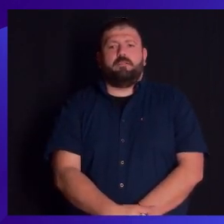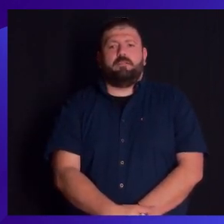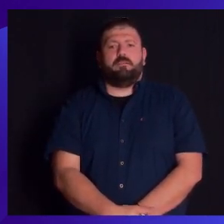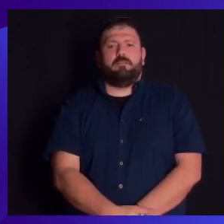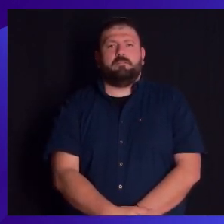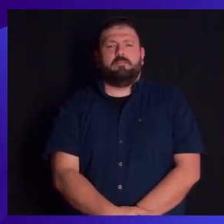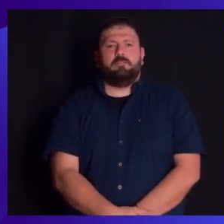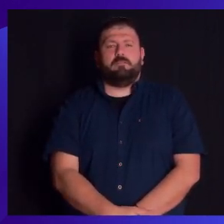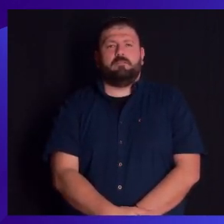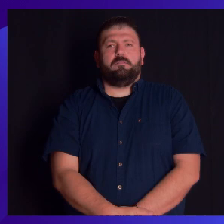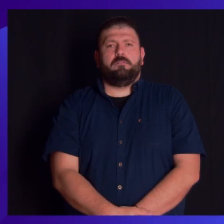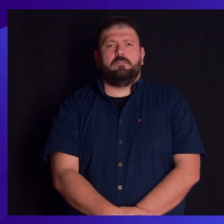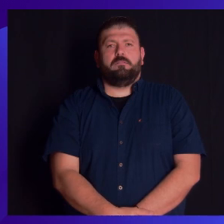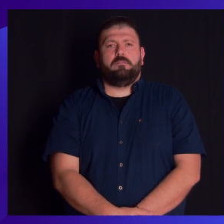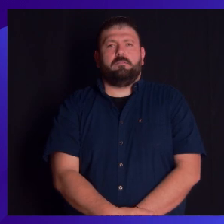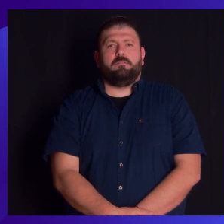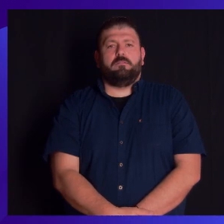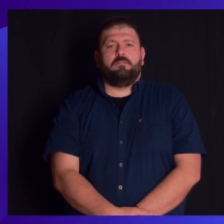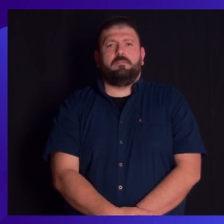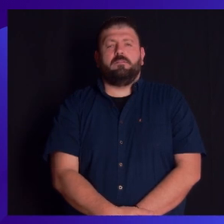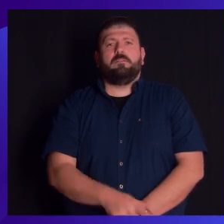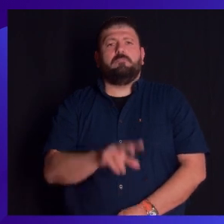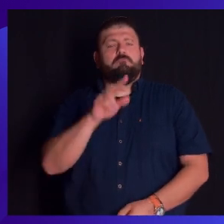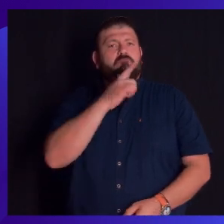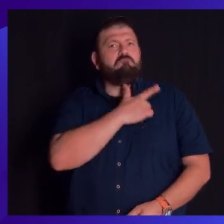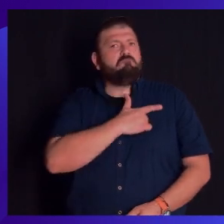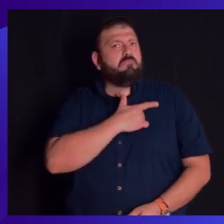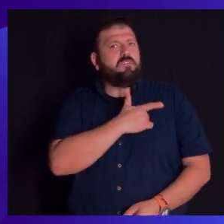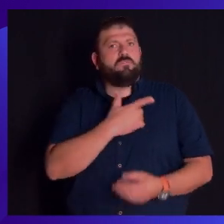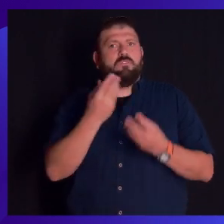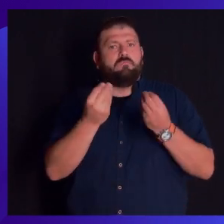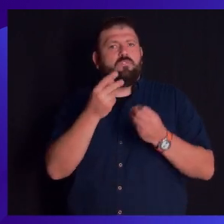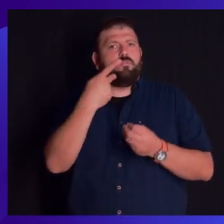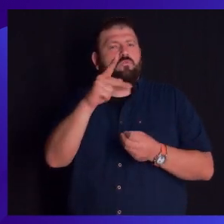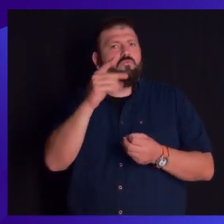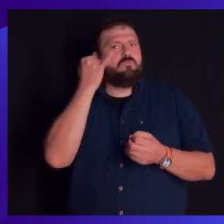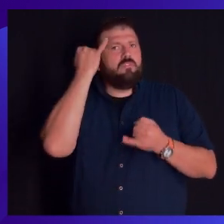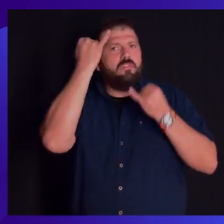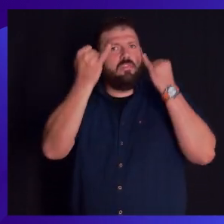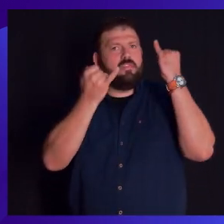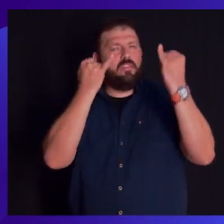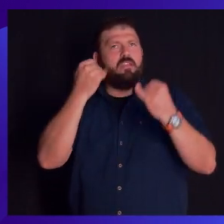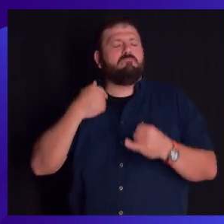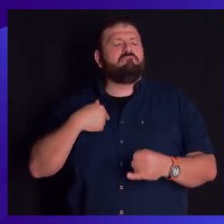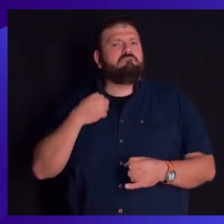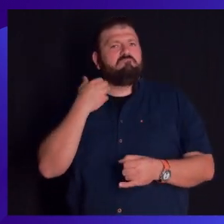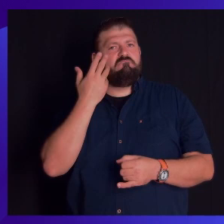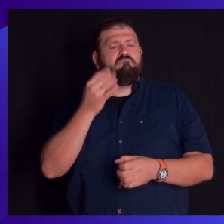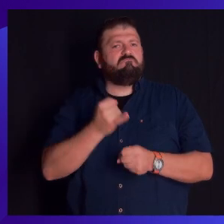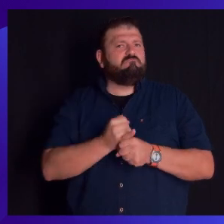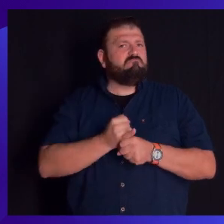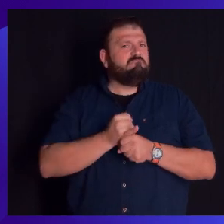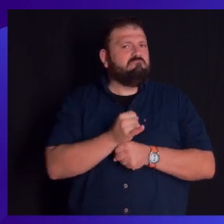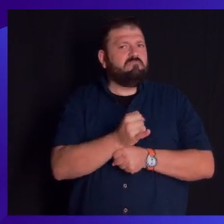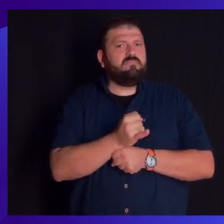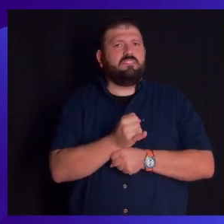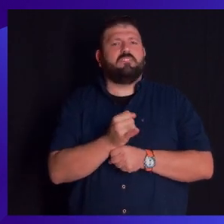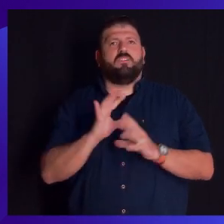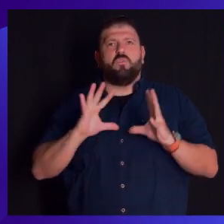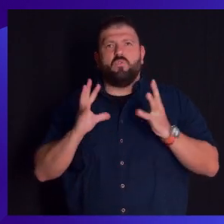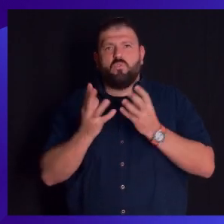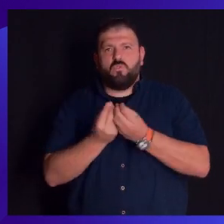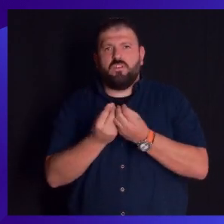приняла решение очень серьезно работать. I loved their plans, and I decided